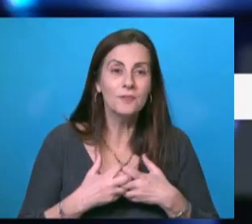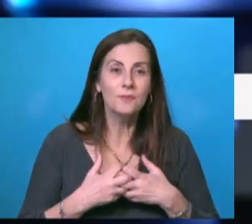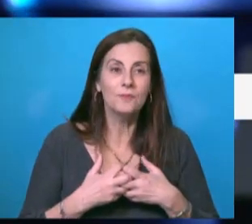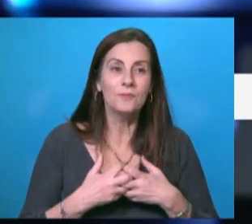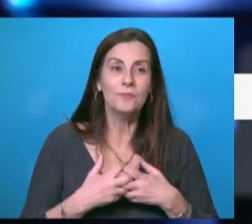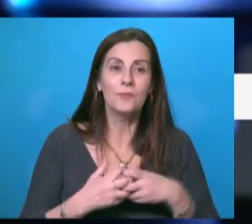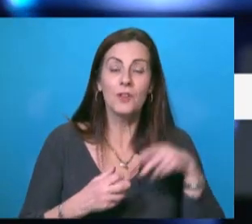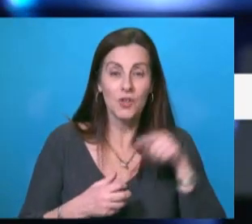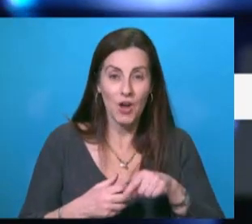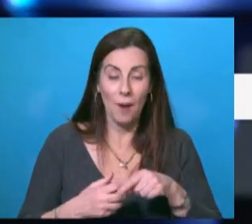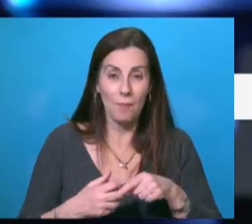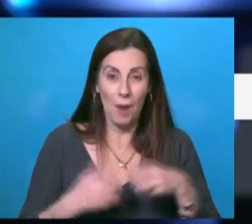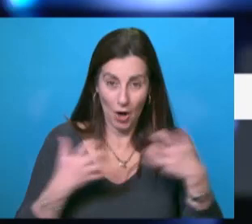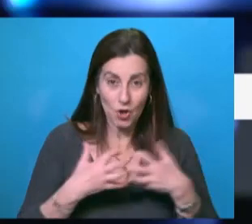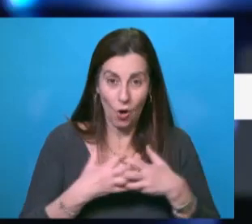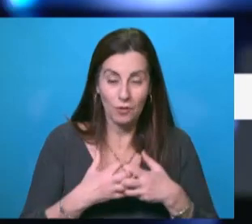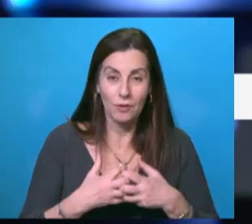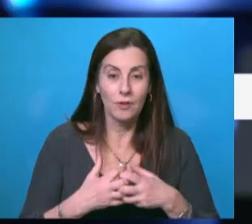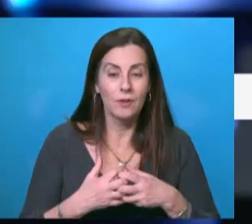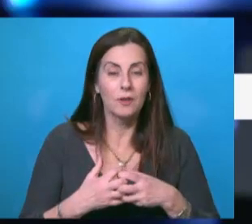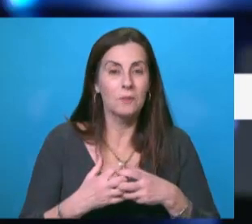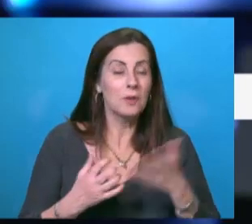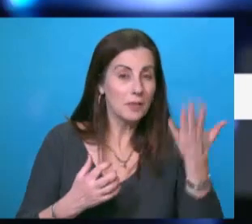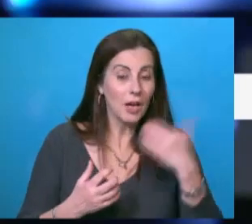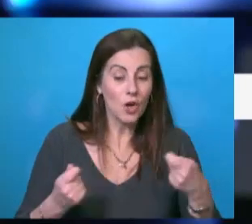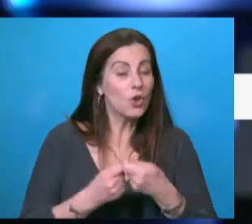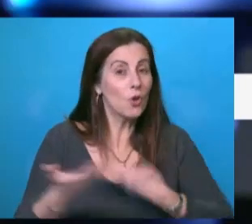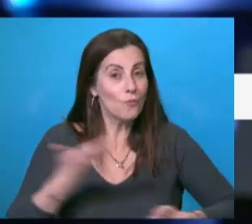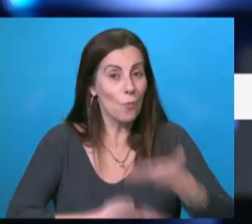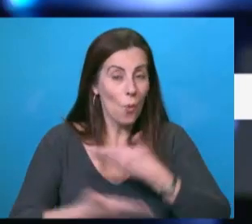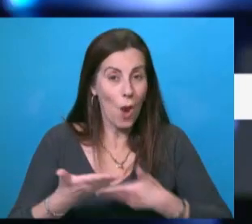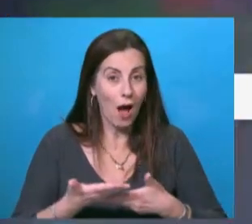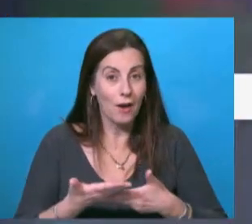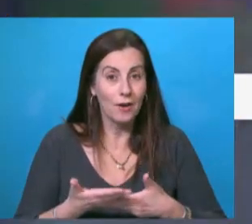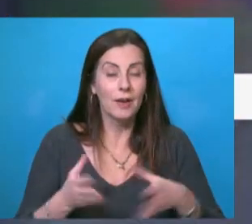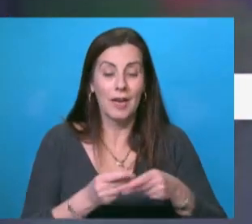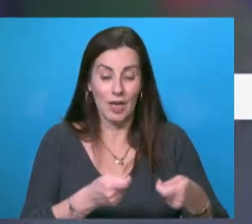ששם זה יצא, זה היה שיתוף פעולה של איגוד